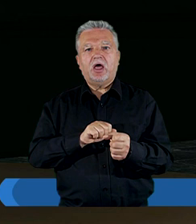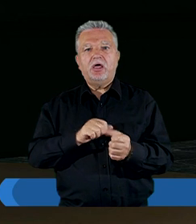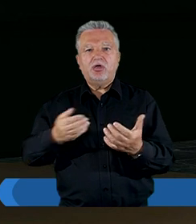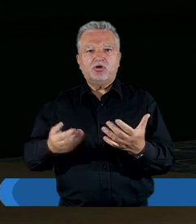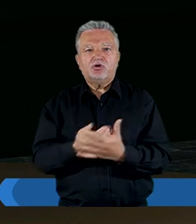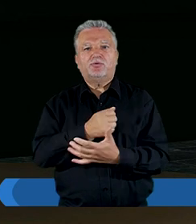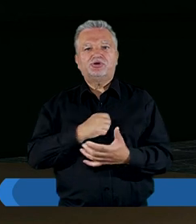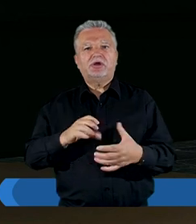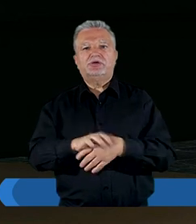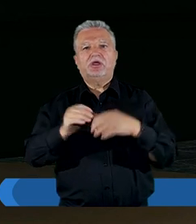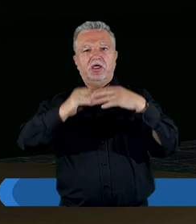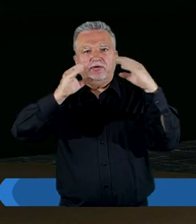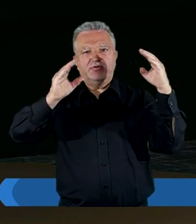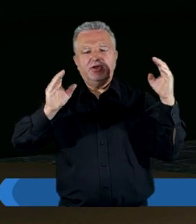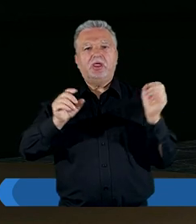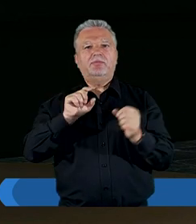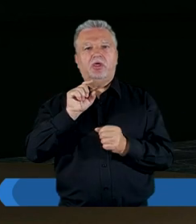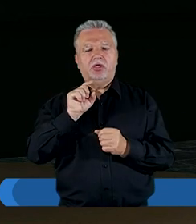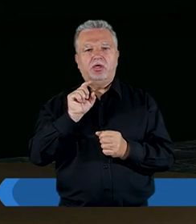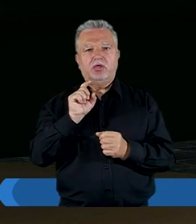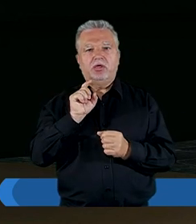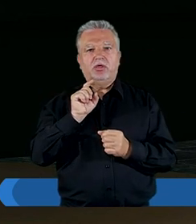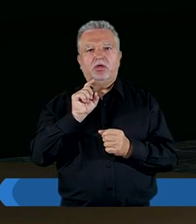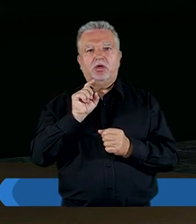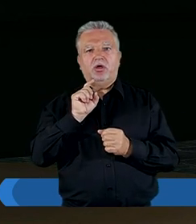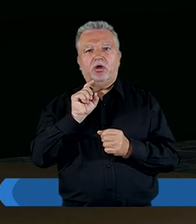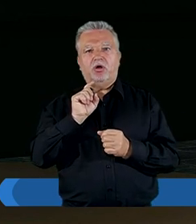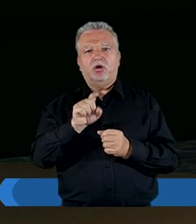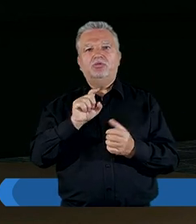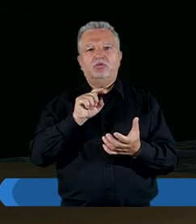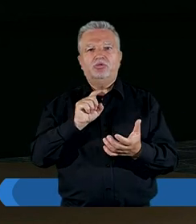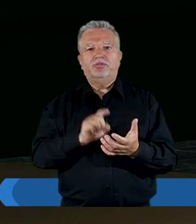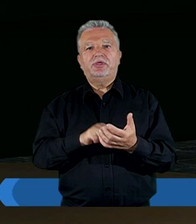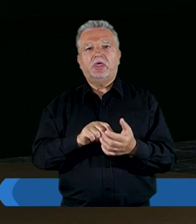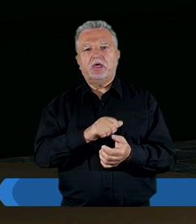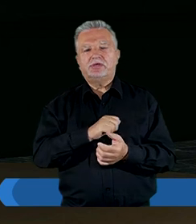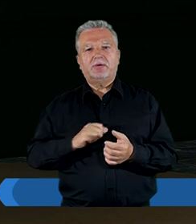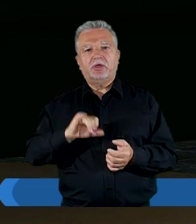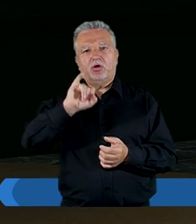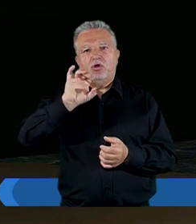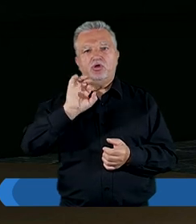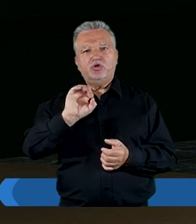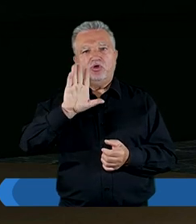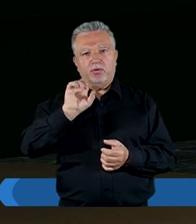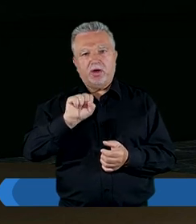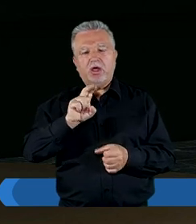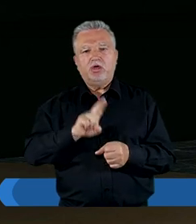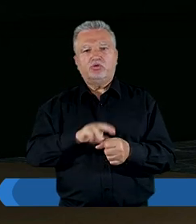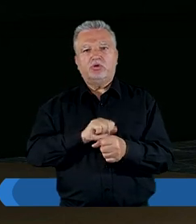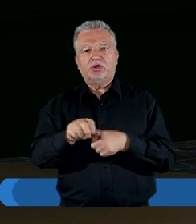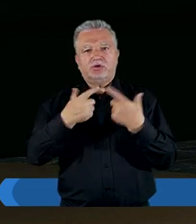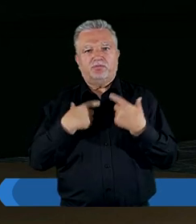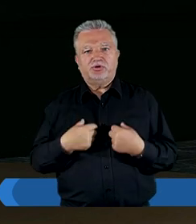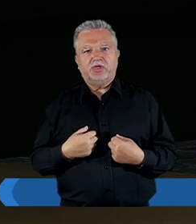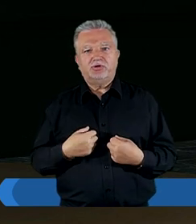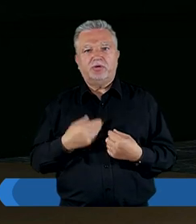i co ciekawe, on dotyczy samego Hioba. który jakby jest tą postacią